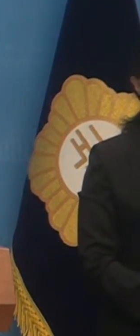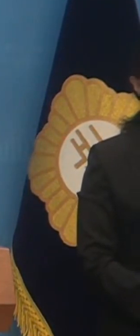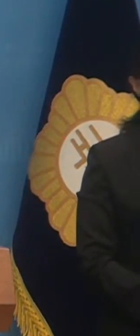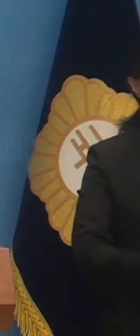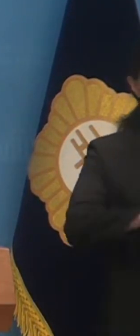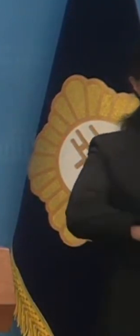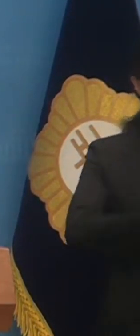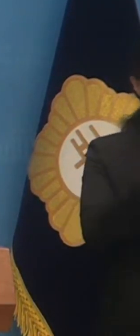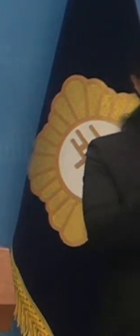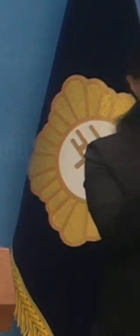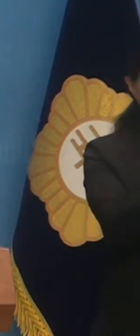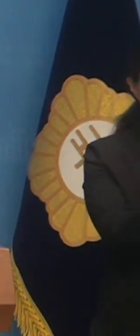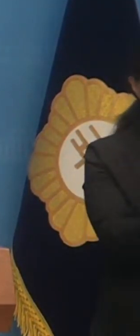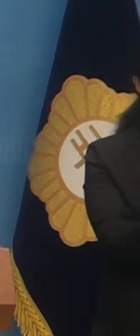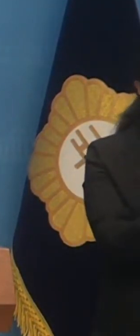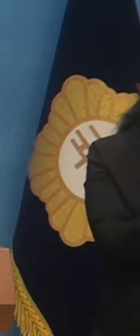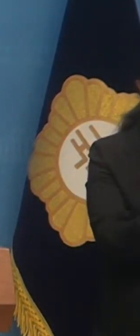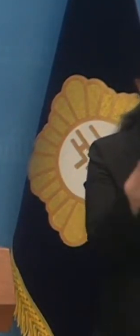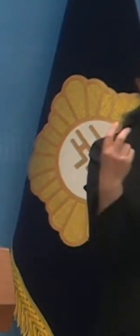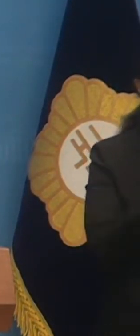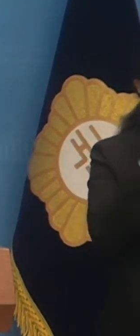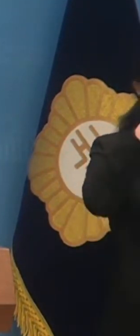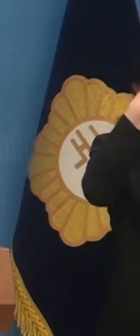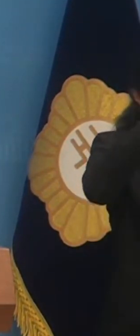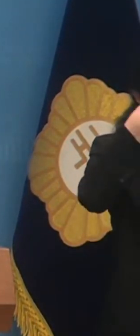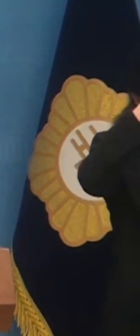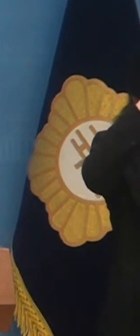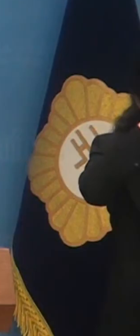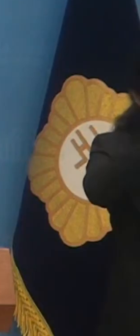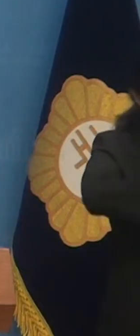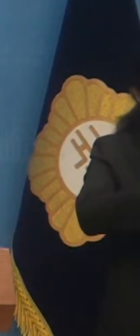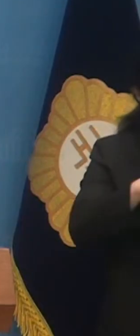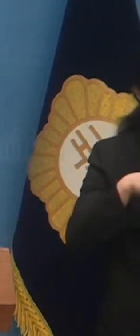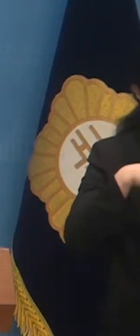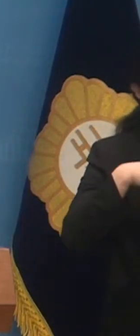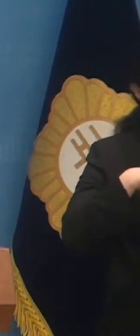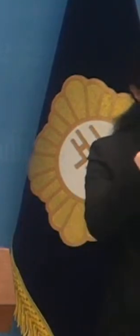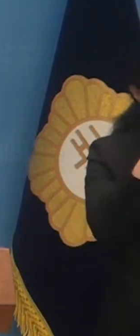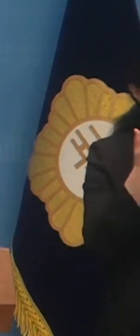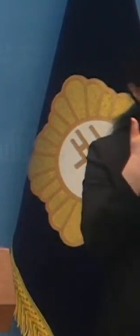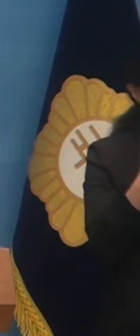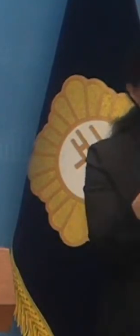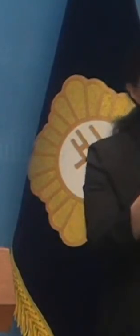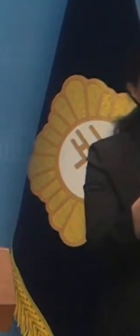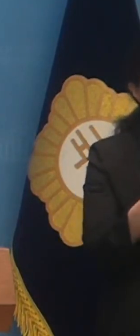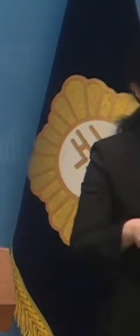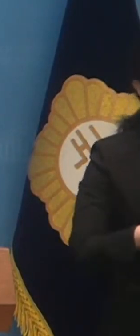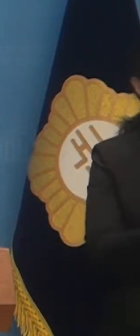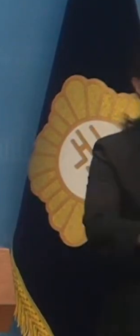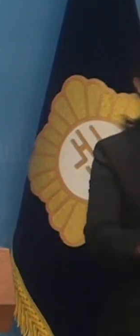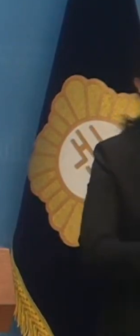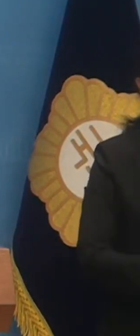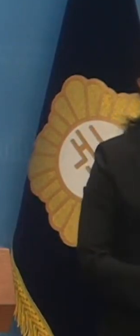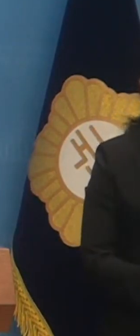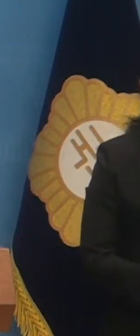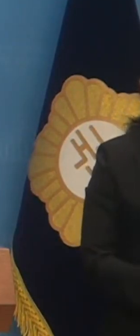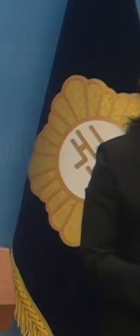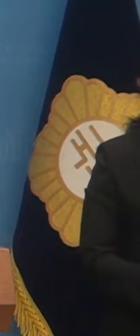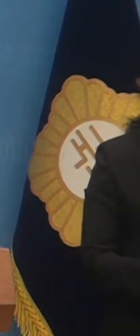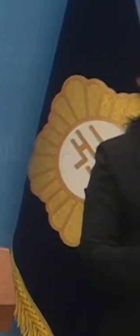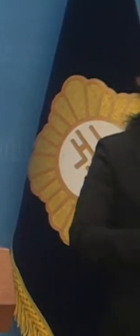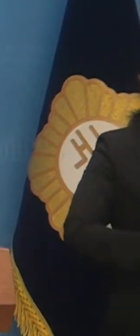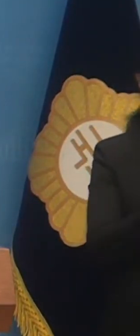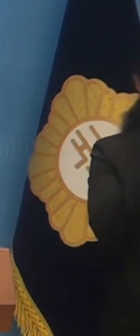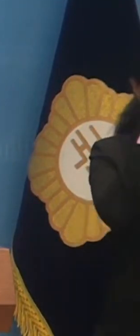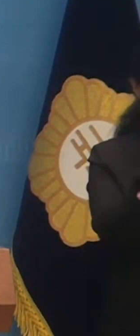누가 내란 수계를 풀어주고 수사기관의 출석 요구를 거부할 배짱을 심어주었습니까? 내란